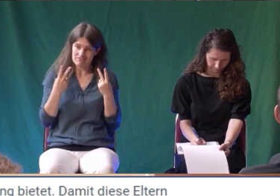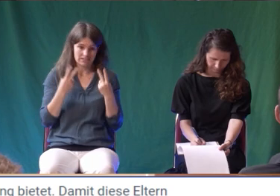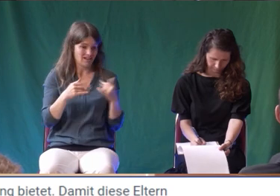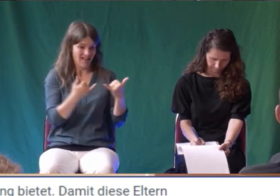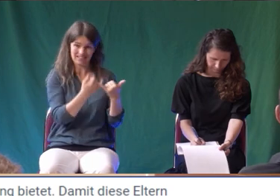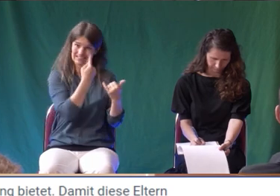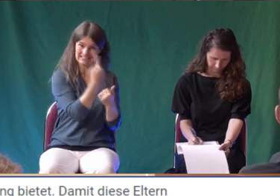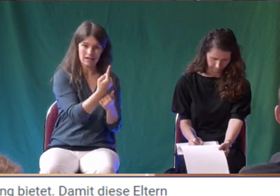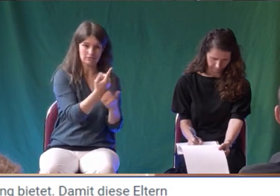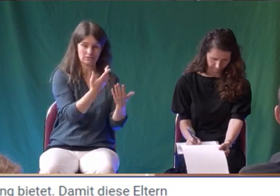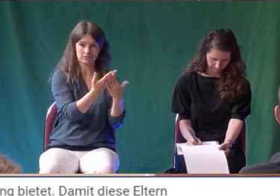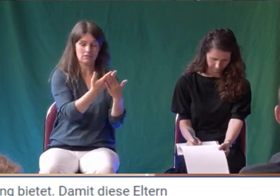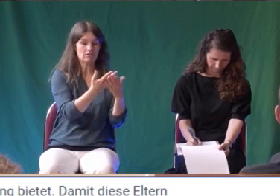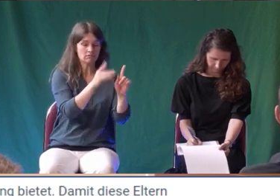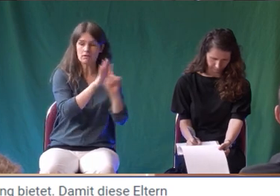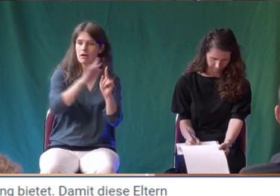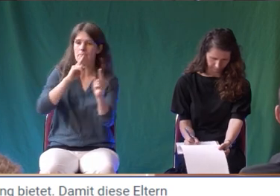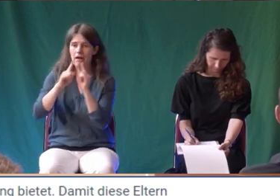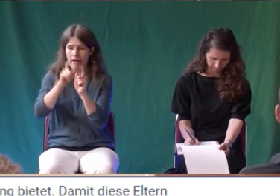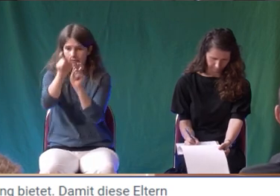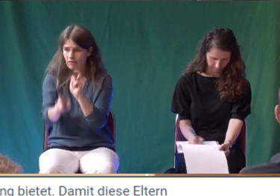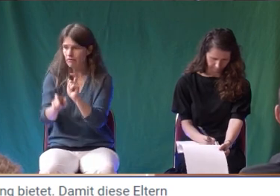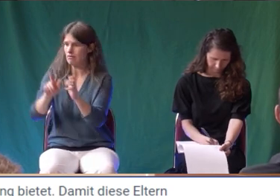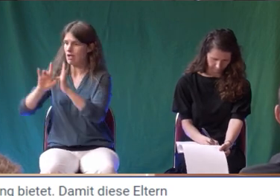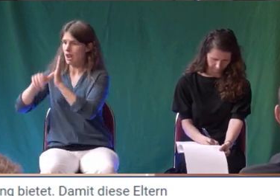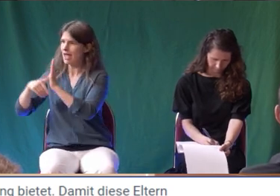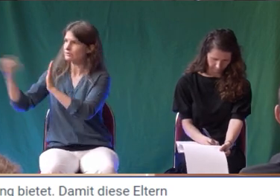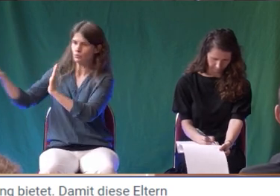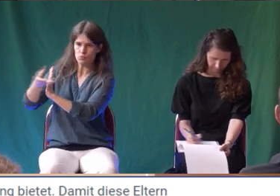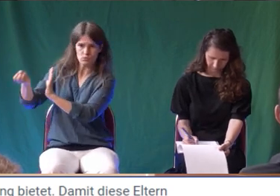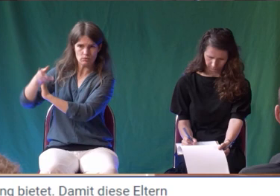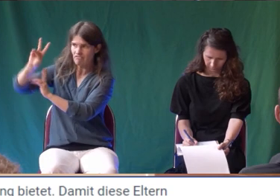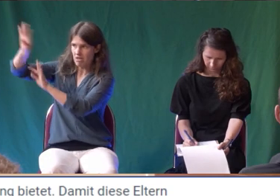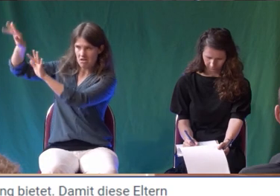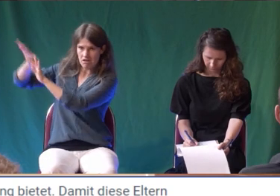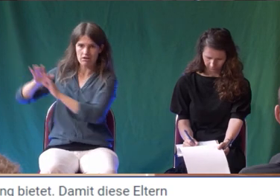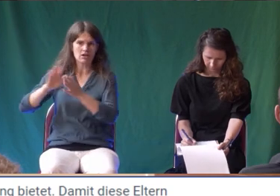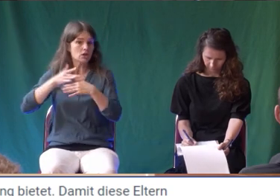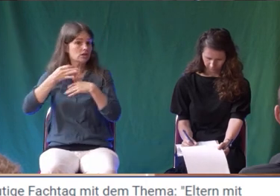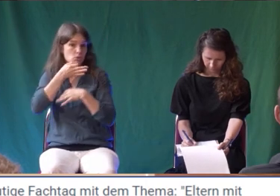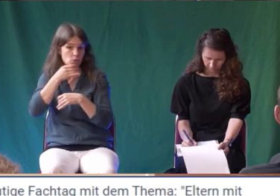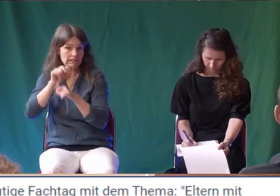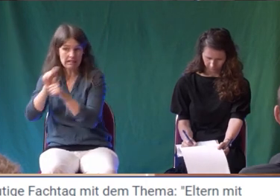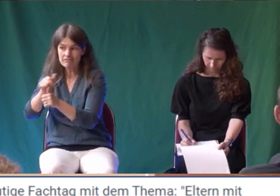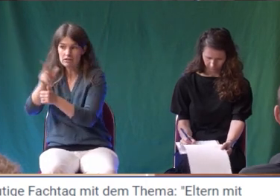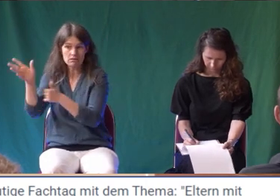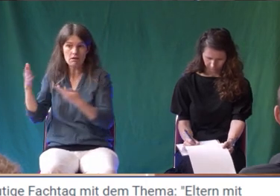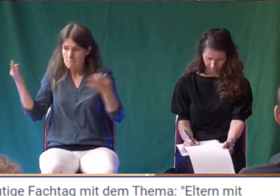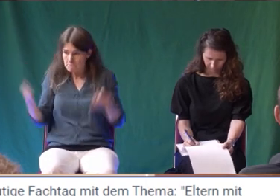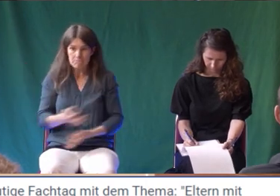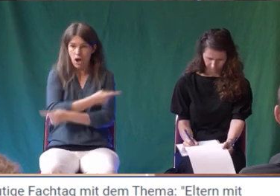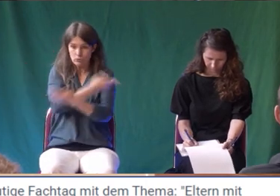Leistungserbringer aber auch Mitarbeiter und Mitarbeiterinnen der eingliederungs- und Jugendhilfe ein solches Angebot vorfinden